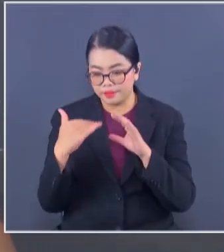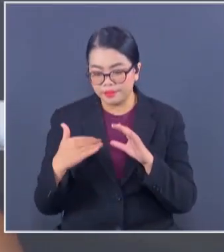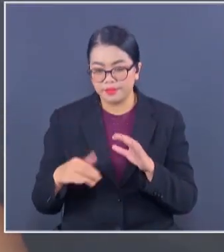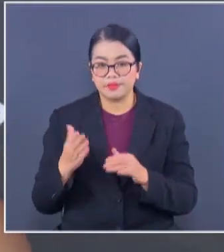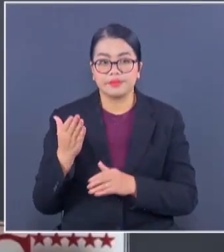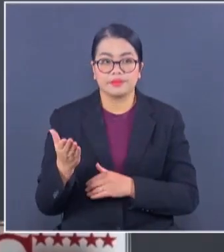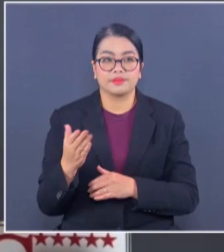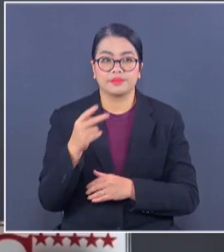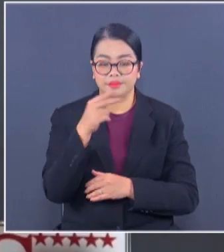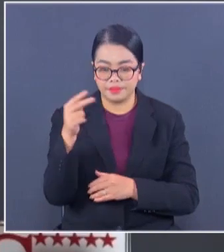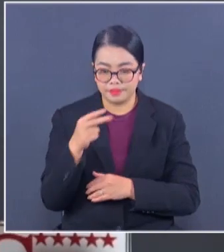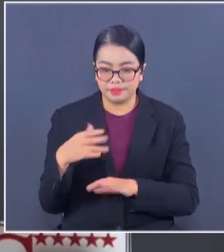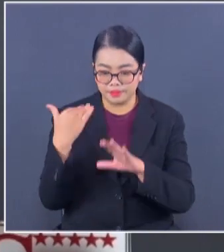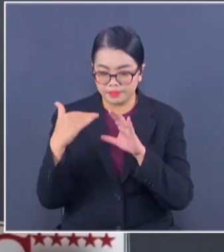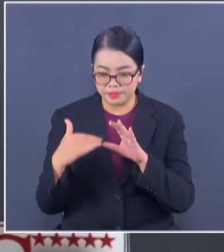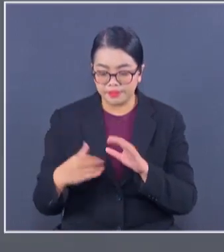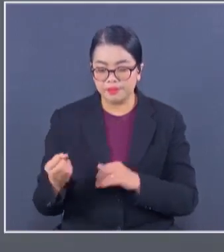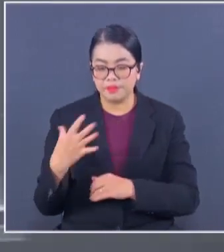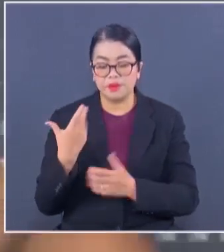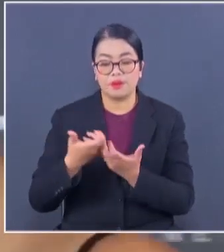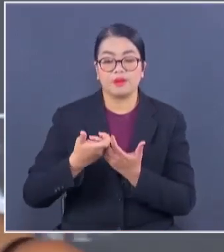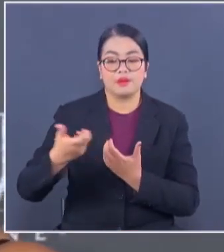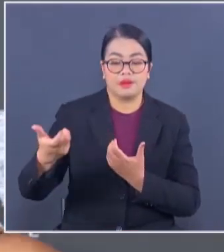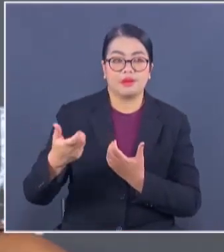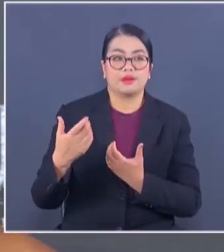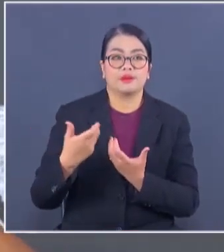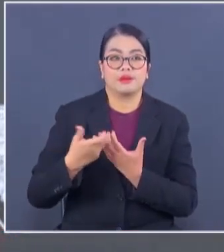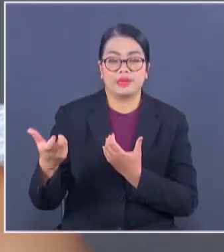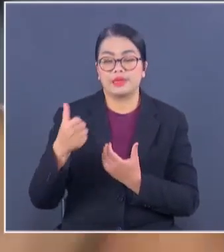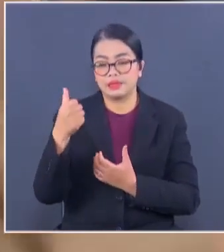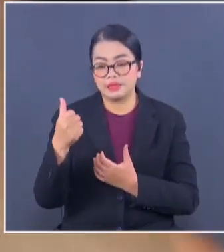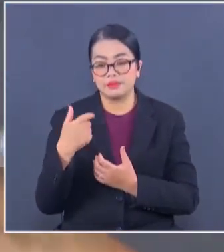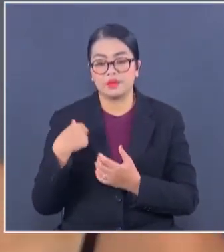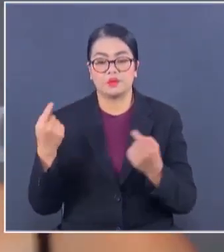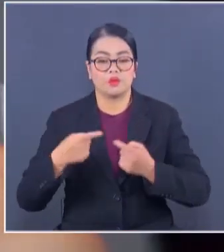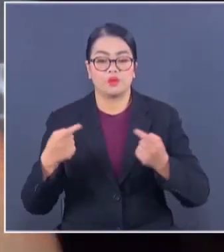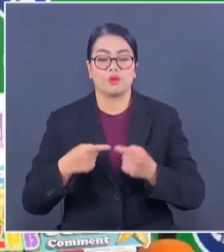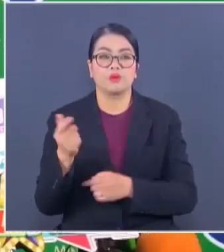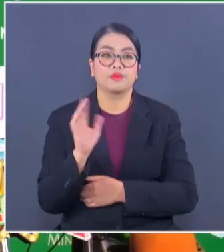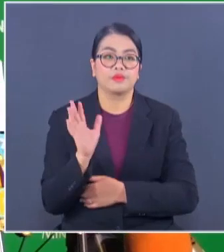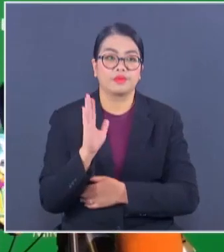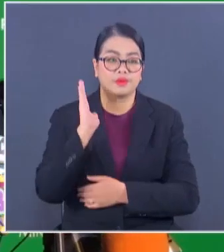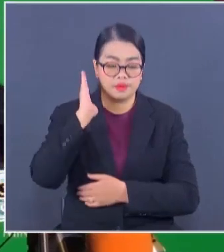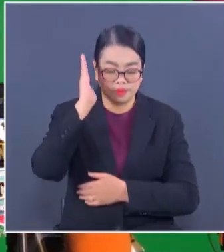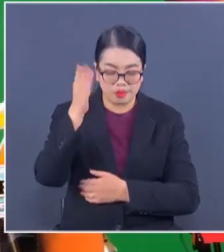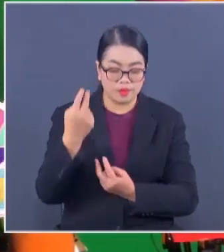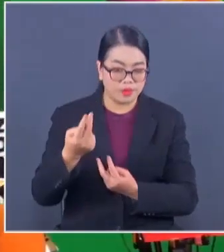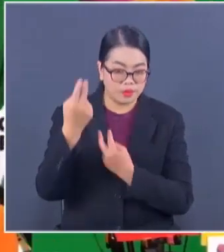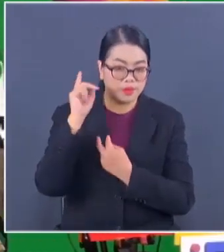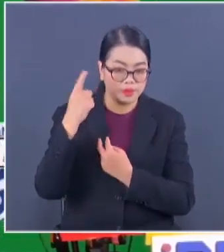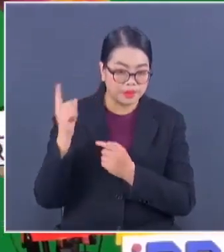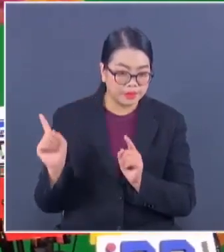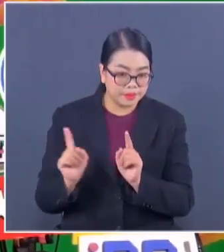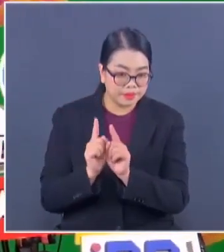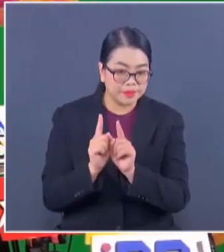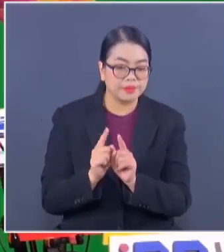อดีตแฟนสาวอยู่เรื่อยๆนะคะโดยนิกกี้ก็บอกว่าที่เลิกกันไปเนี่ยก็เป็นการเลิกกันดีไม่ได้มีการทะเลาะกันอนาคตการรีเทิร์นกลับมาคืนดีก็ยังมีโอก